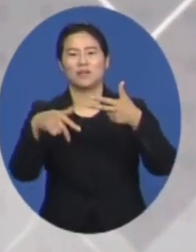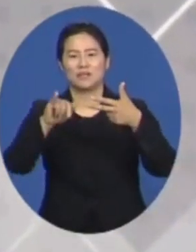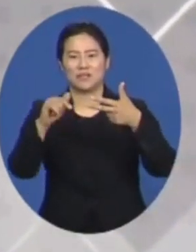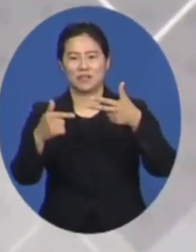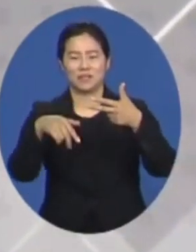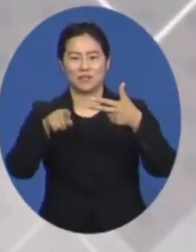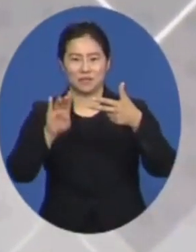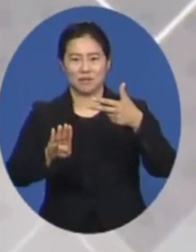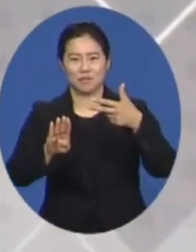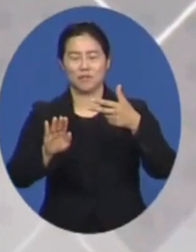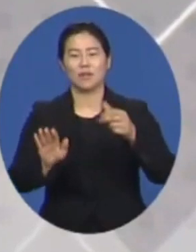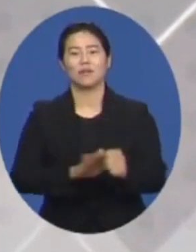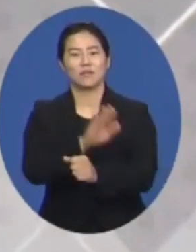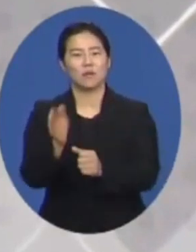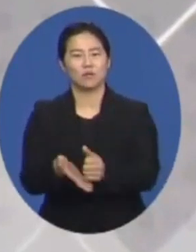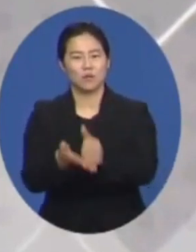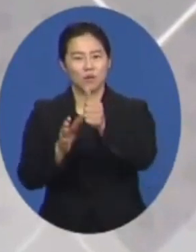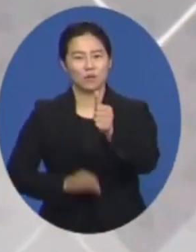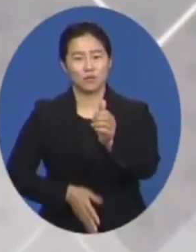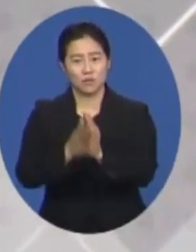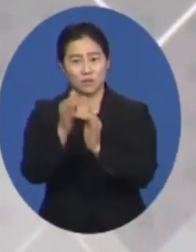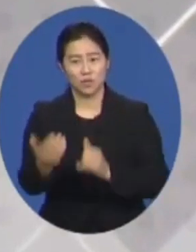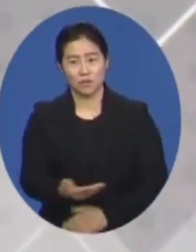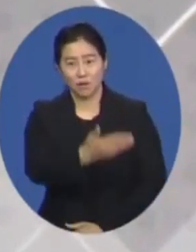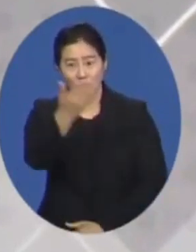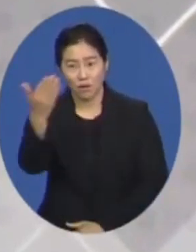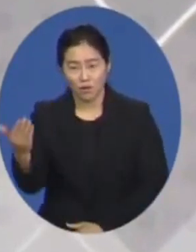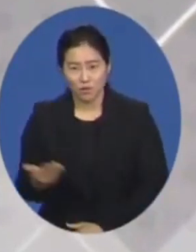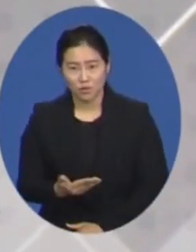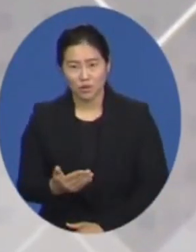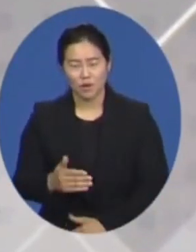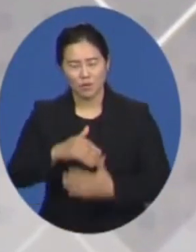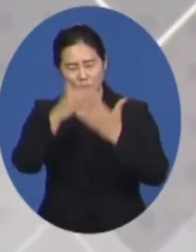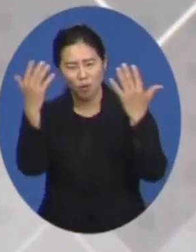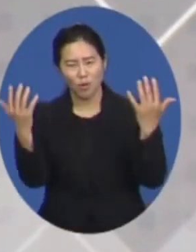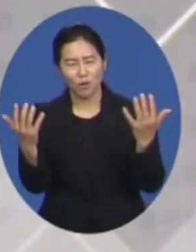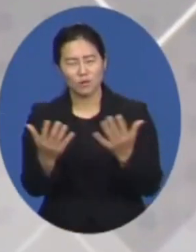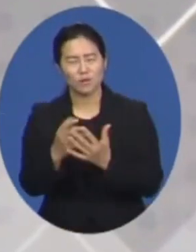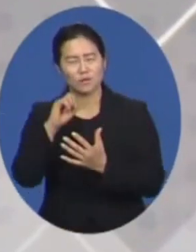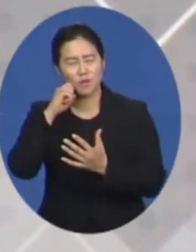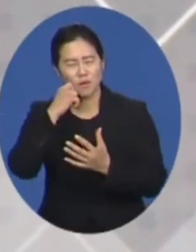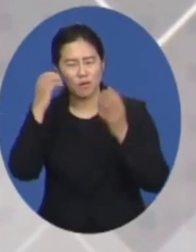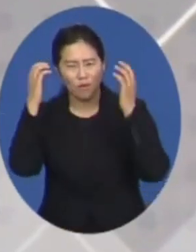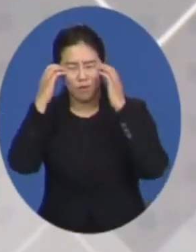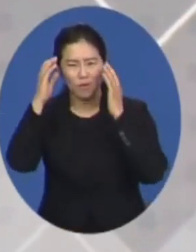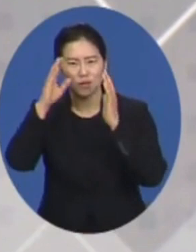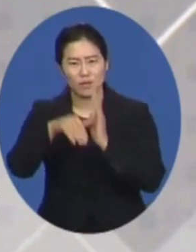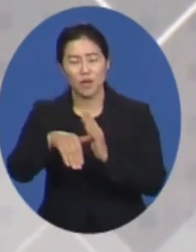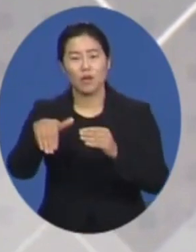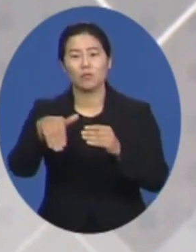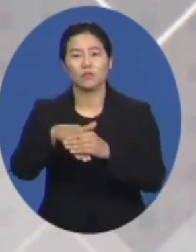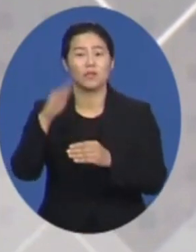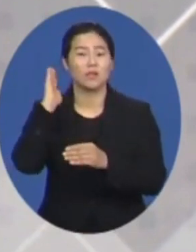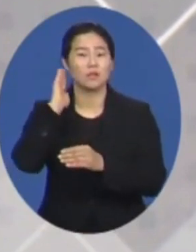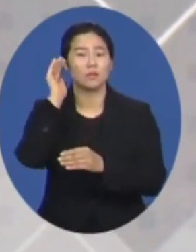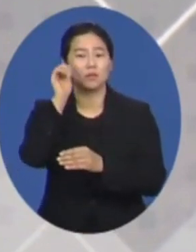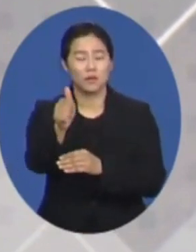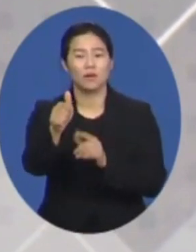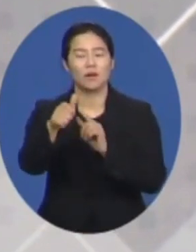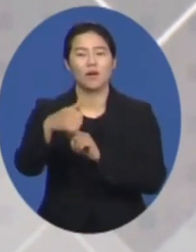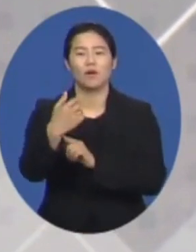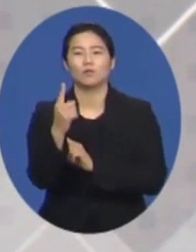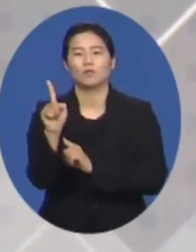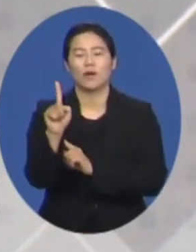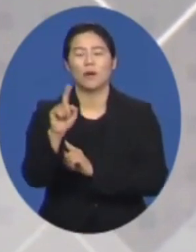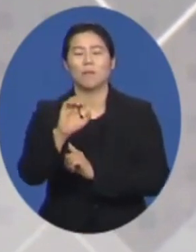사랑하고 존경하는 원주 시민 여러분 모든 것이 어려울 때 문제 좌파 독재자 꾸는 1